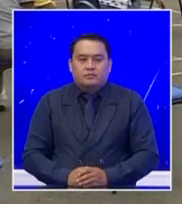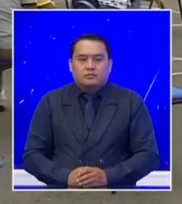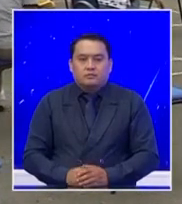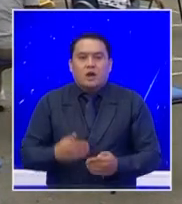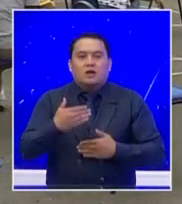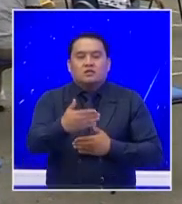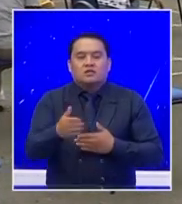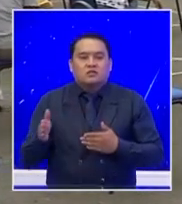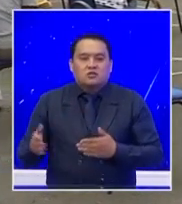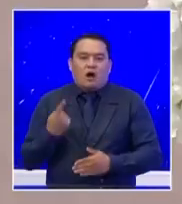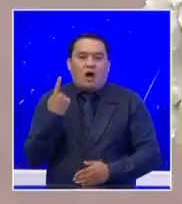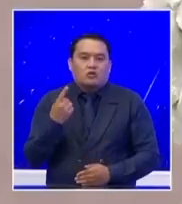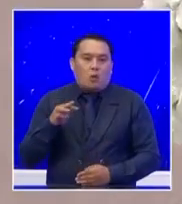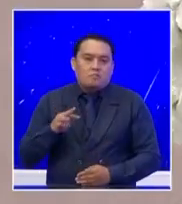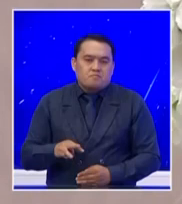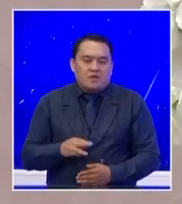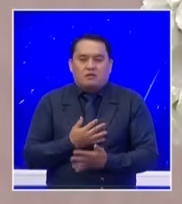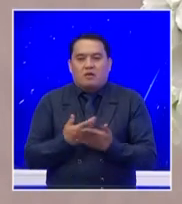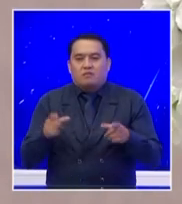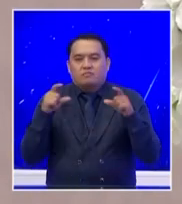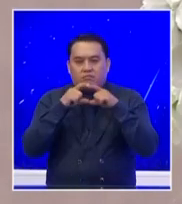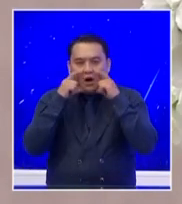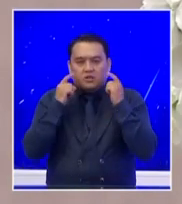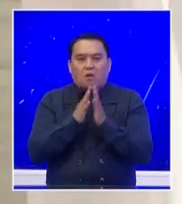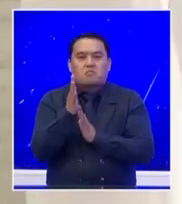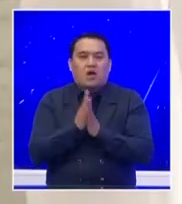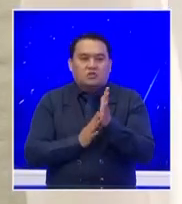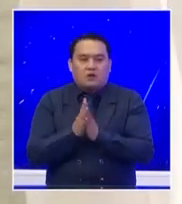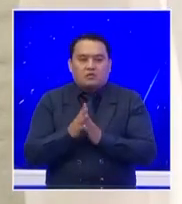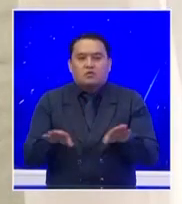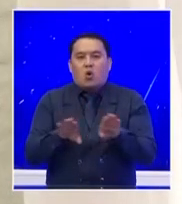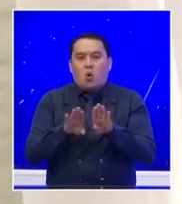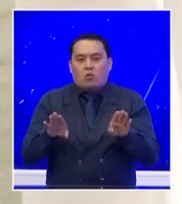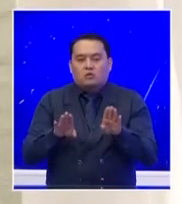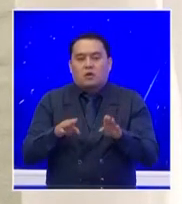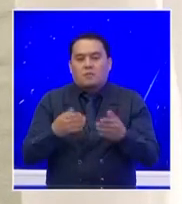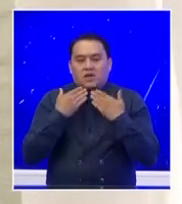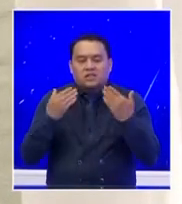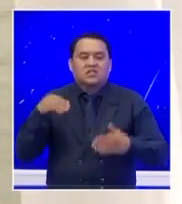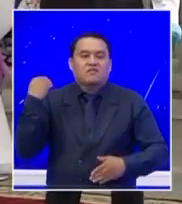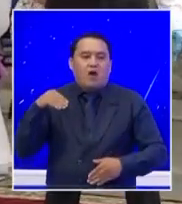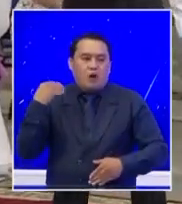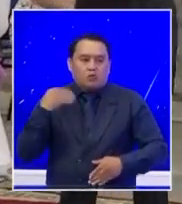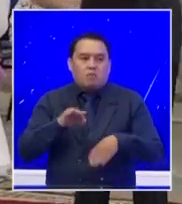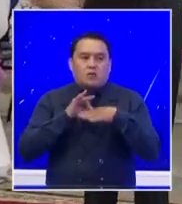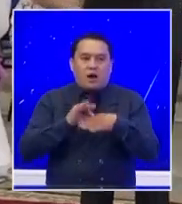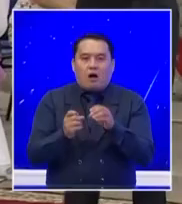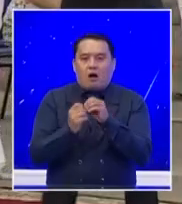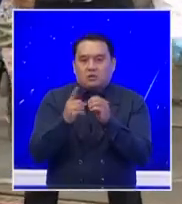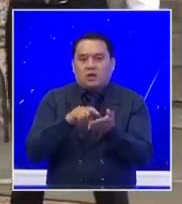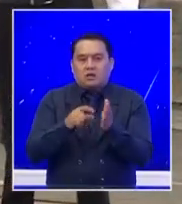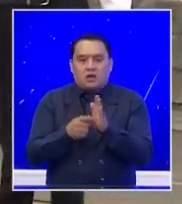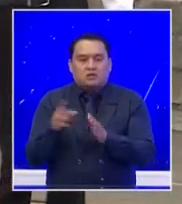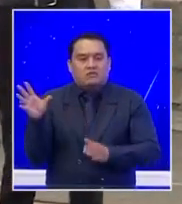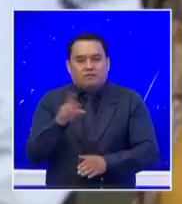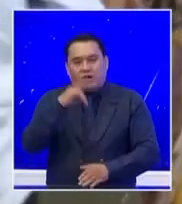менее 1 метра. Все в масках, а некоторые и вовсе в перчатках. По схожему сценарию свой последний звонок и выпускной провели 11-классники